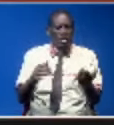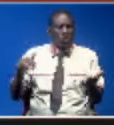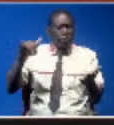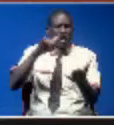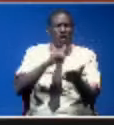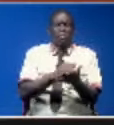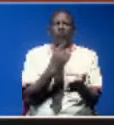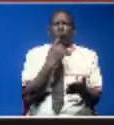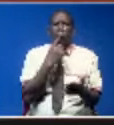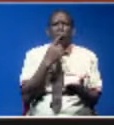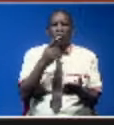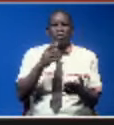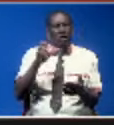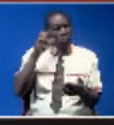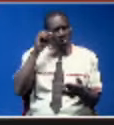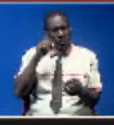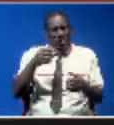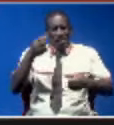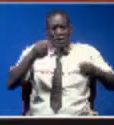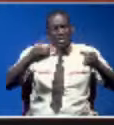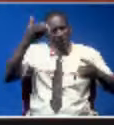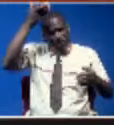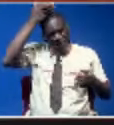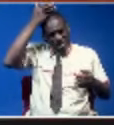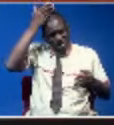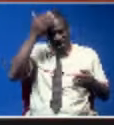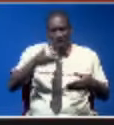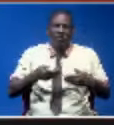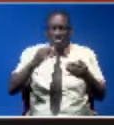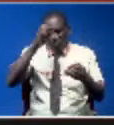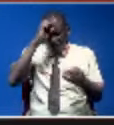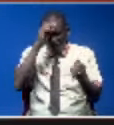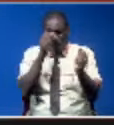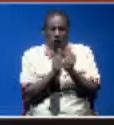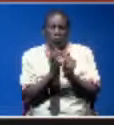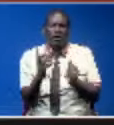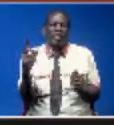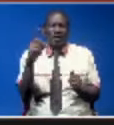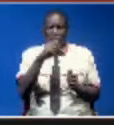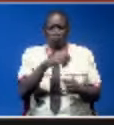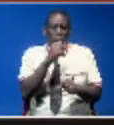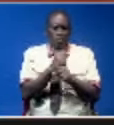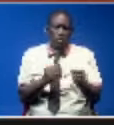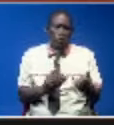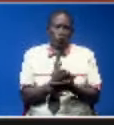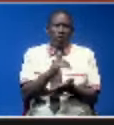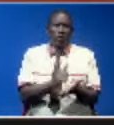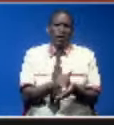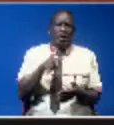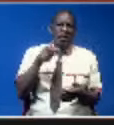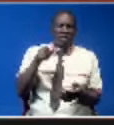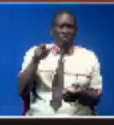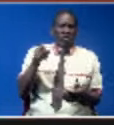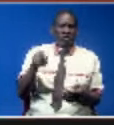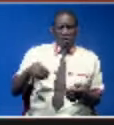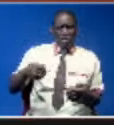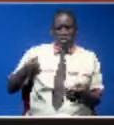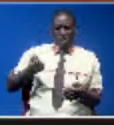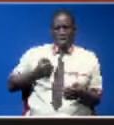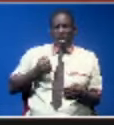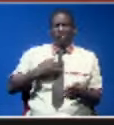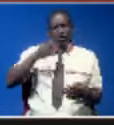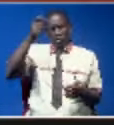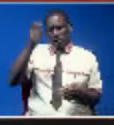humo, madereva wa teksi wameipa serikali makataa ya siku 14 ili kuhakisha kwamba Mumbua amepata haki yake. Madereva hao